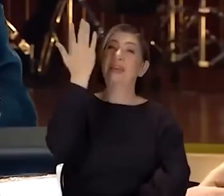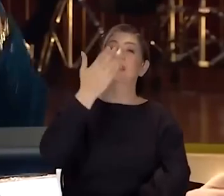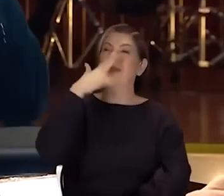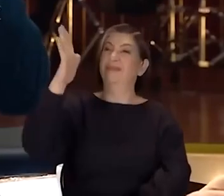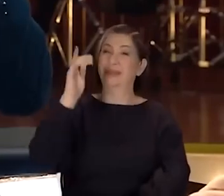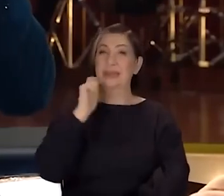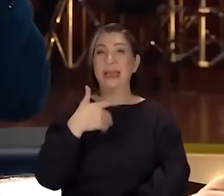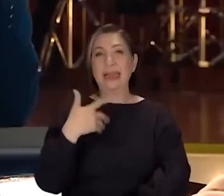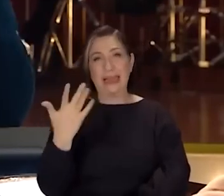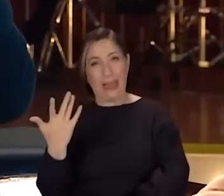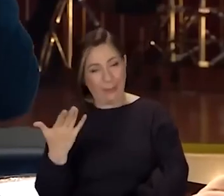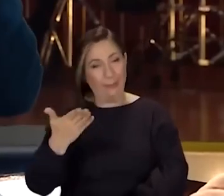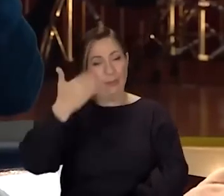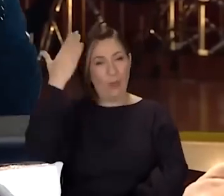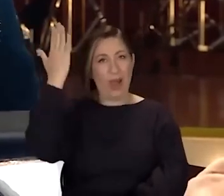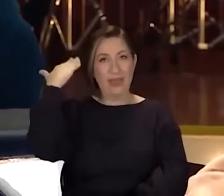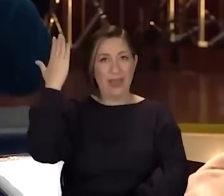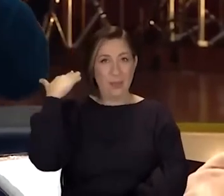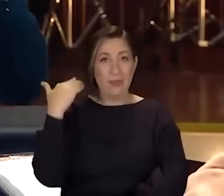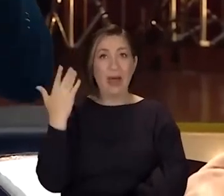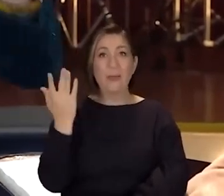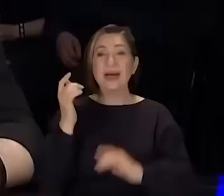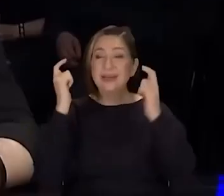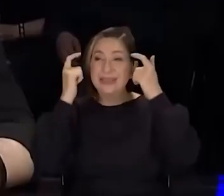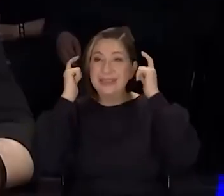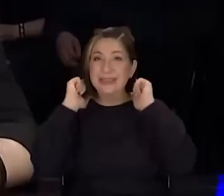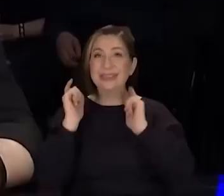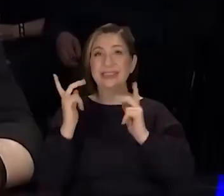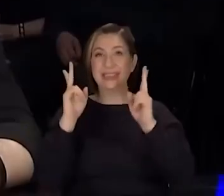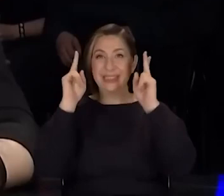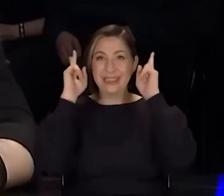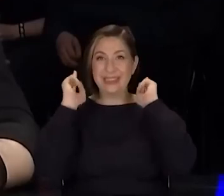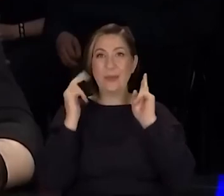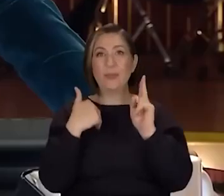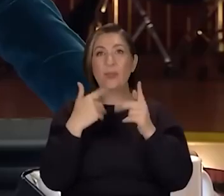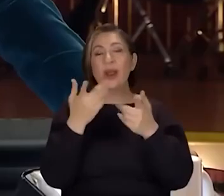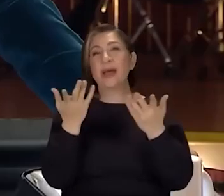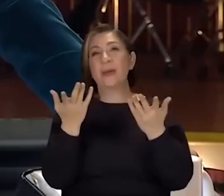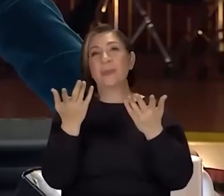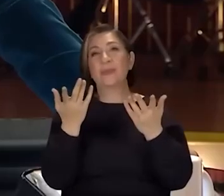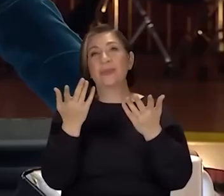beyaz falan tamam dedik onu bunun üstünde siyah boyattık fakat kenarlarını da kesince ben böyle bir